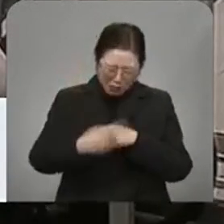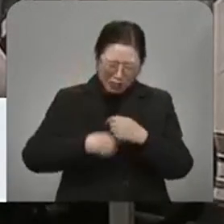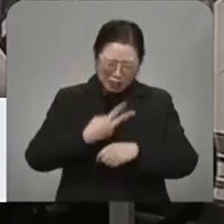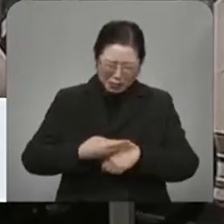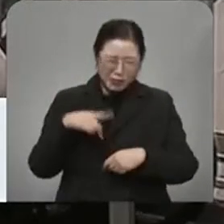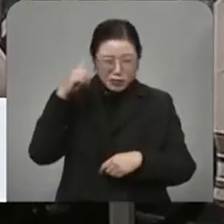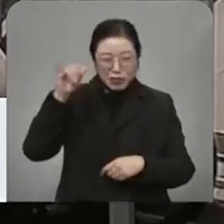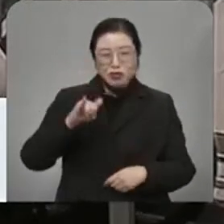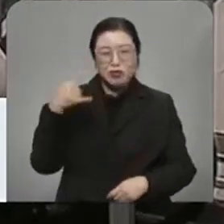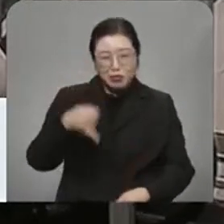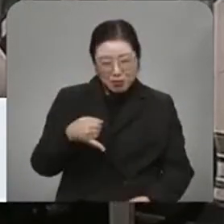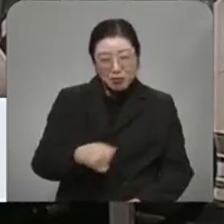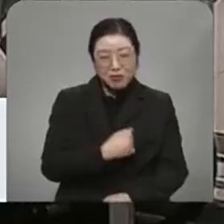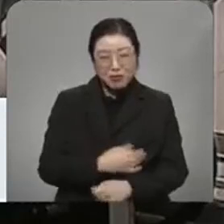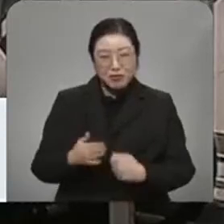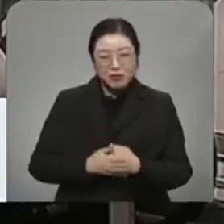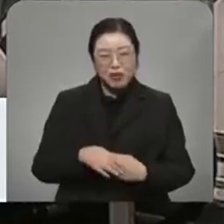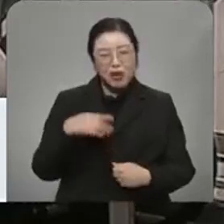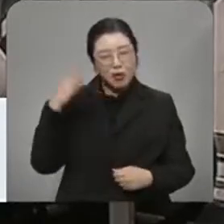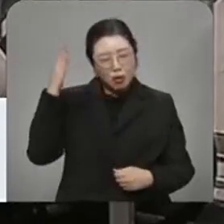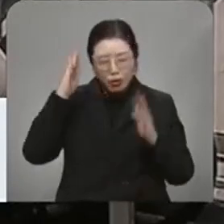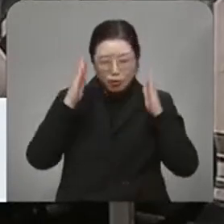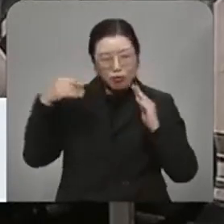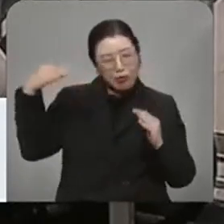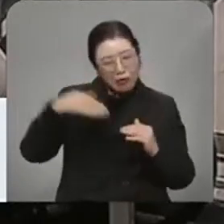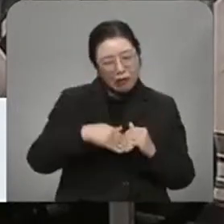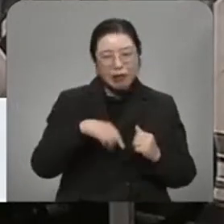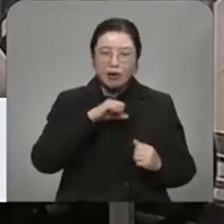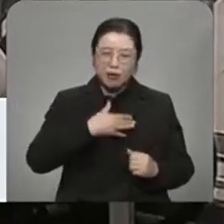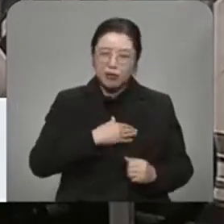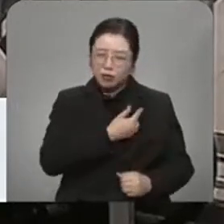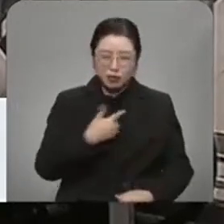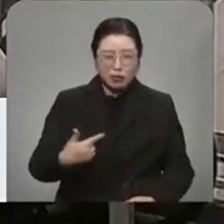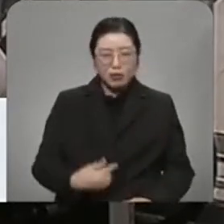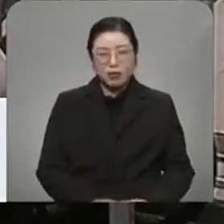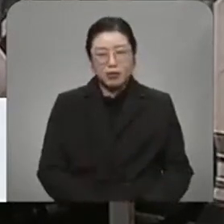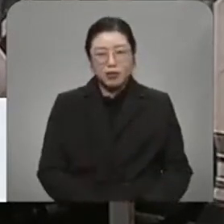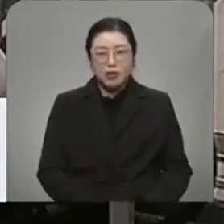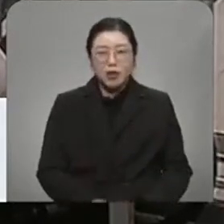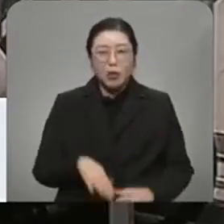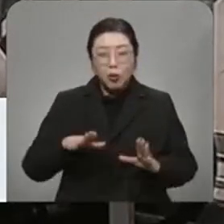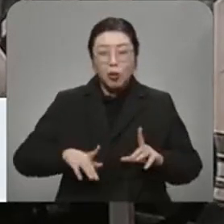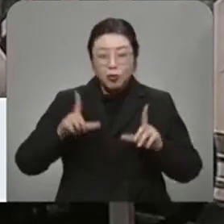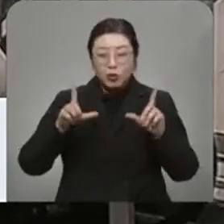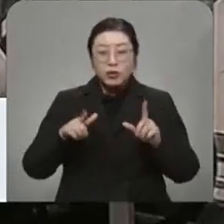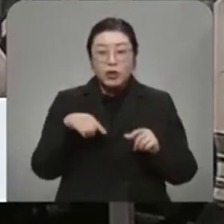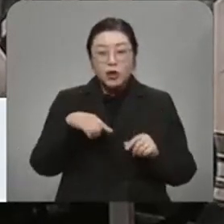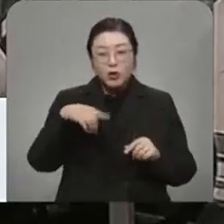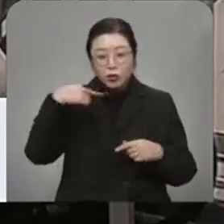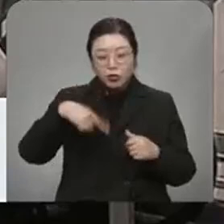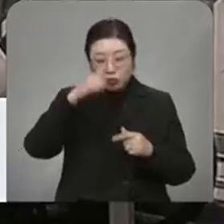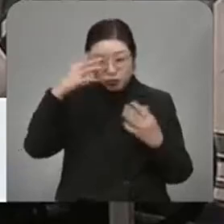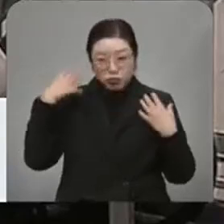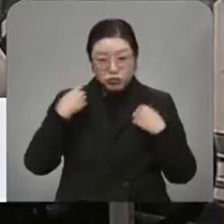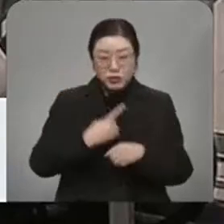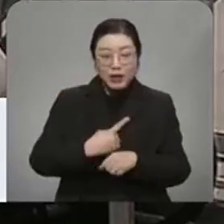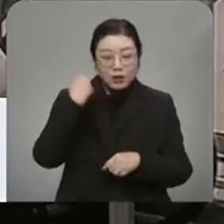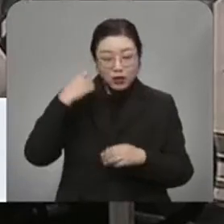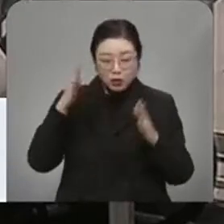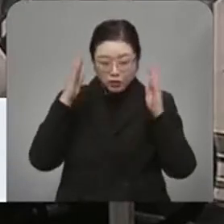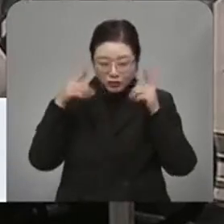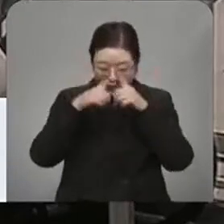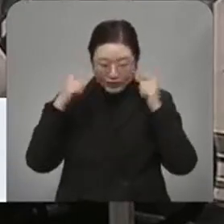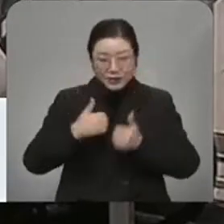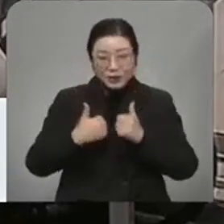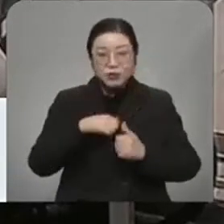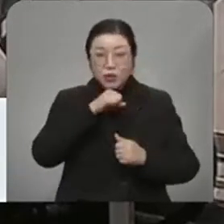머물러 학력 신장에 대한 우려의 목소리가 커지고 있는데요 오늘 교육부가 지난해 수능 성적을 발표했는데 강원 학생들은